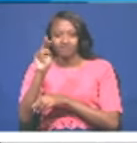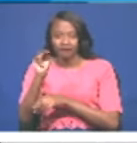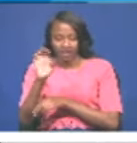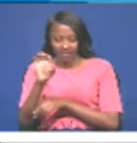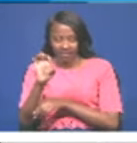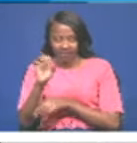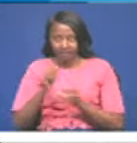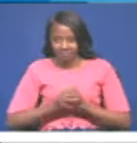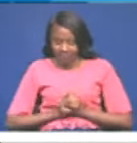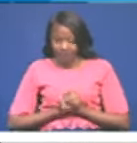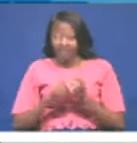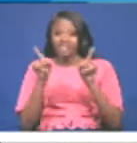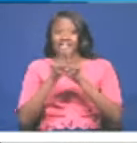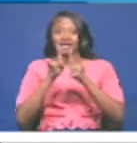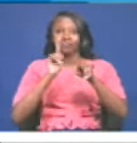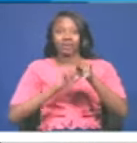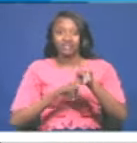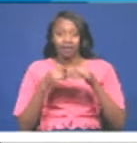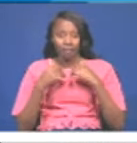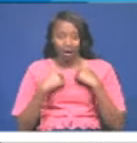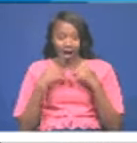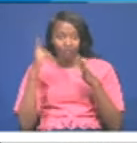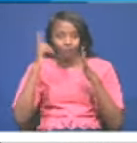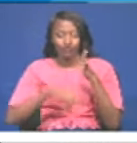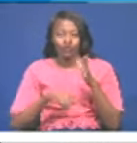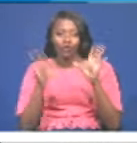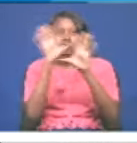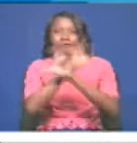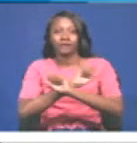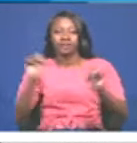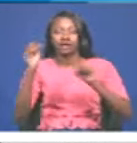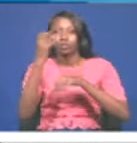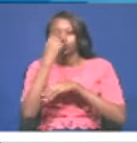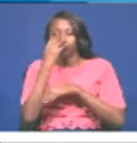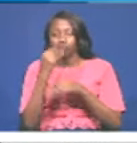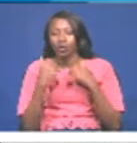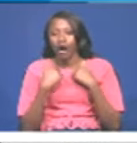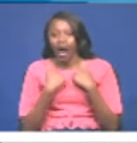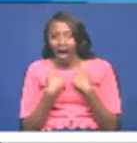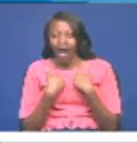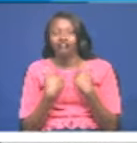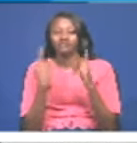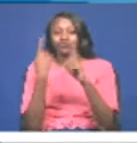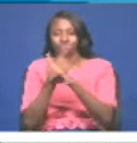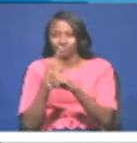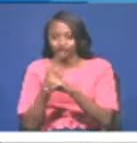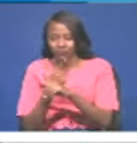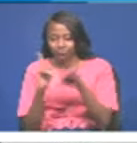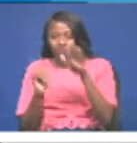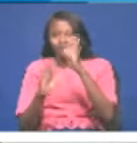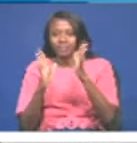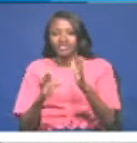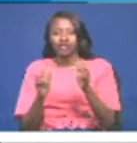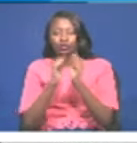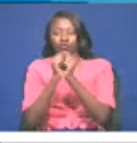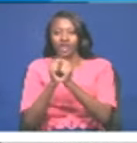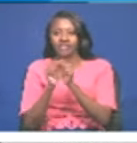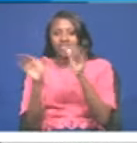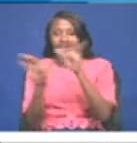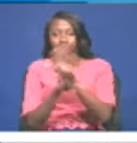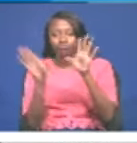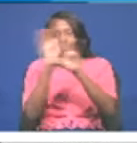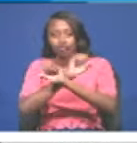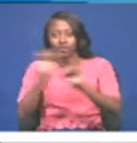Rais Dr. William Ruto ametangaza baraza lake la mawaziri 22, ambapo naibu wake Rigathi Gachagua na waziri mwenye mamlaka zaidi Musalia